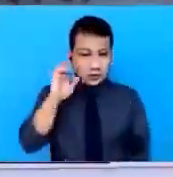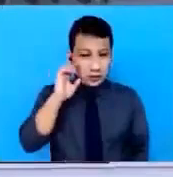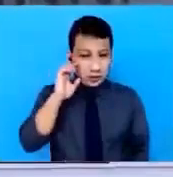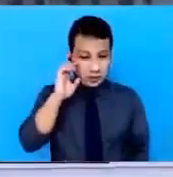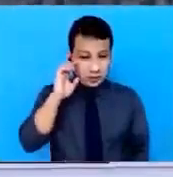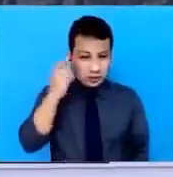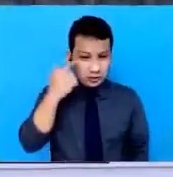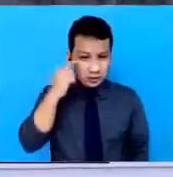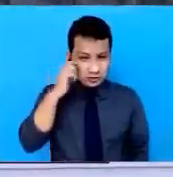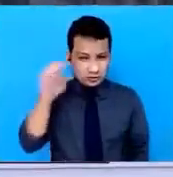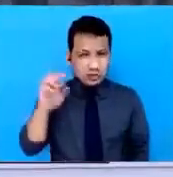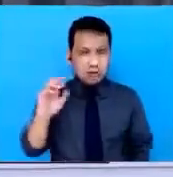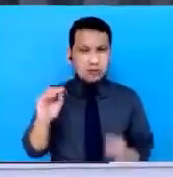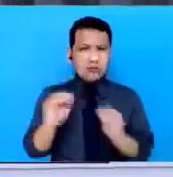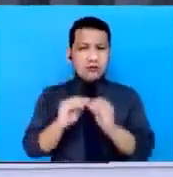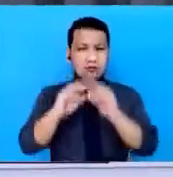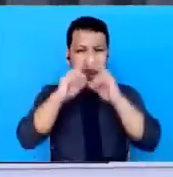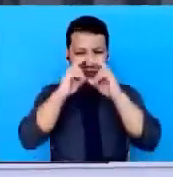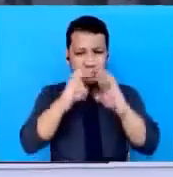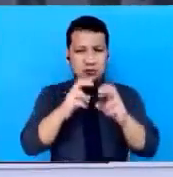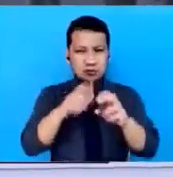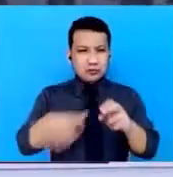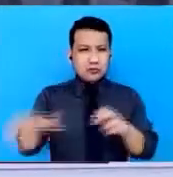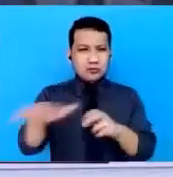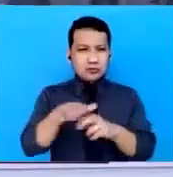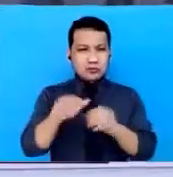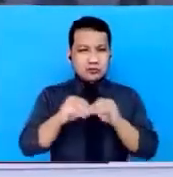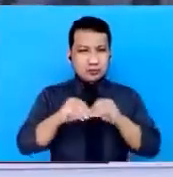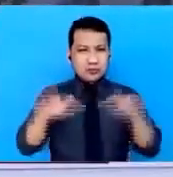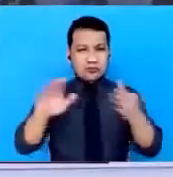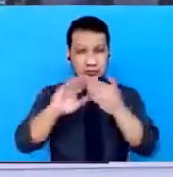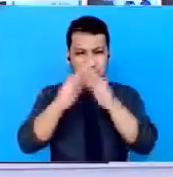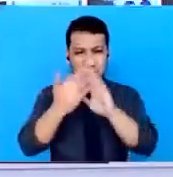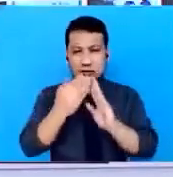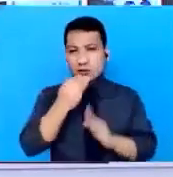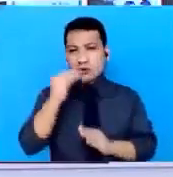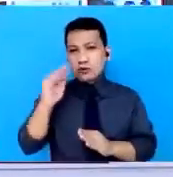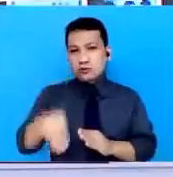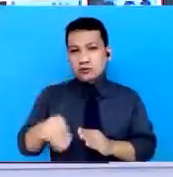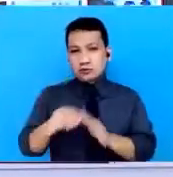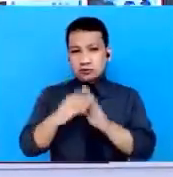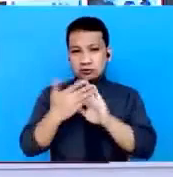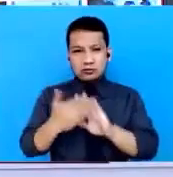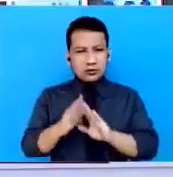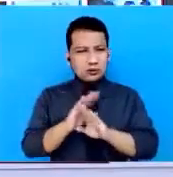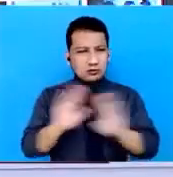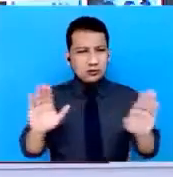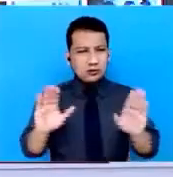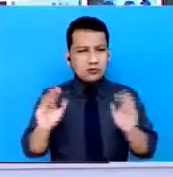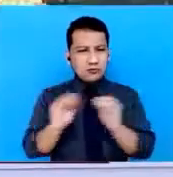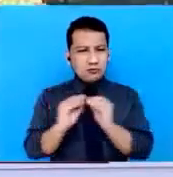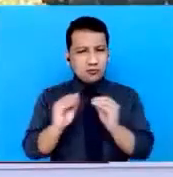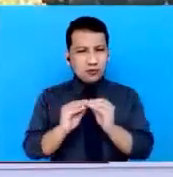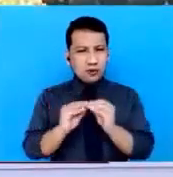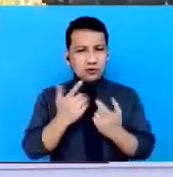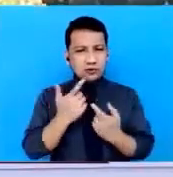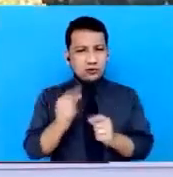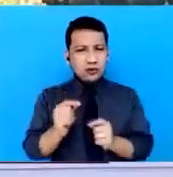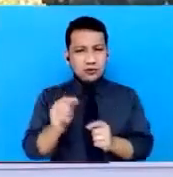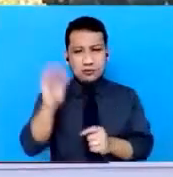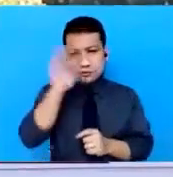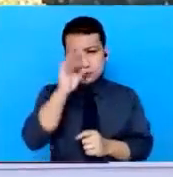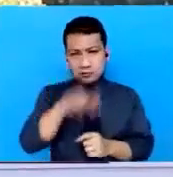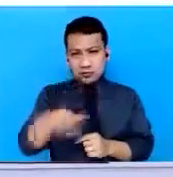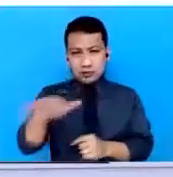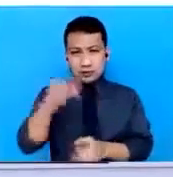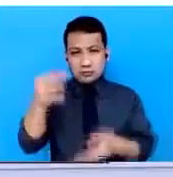mas paiigtingin daw nila ang kanilang pwersa para sa peace and order ng Pilipinas at mas magtiwala ang Pilipino sa justice